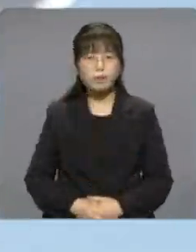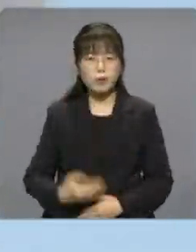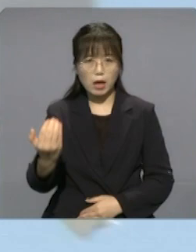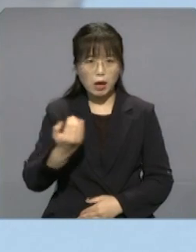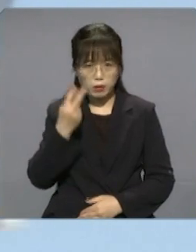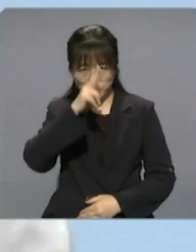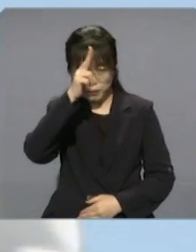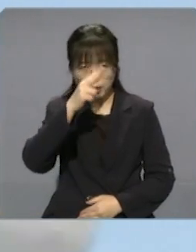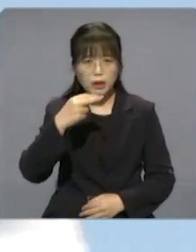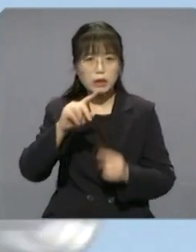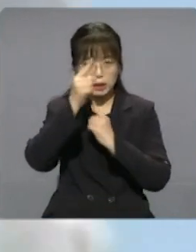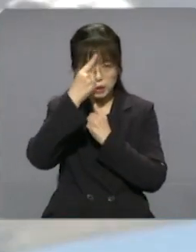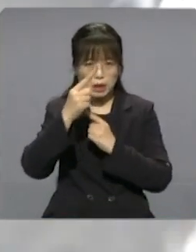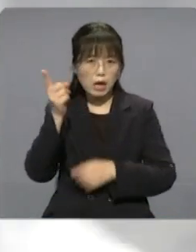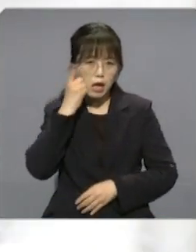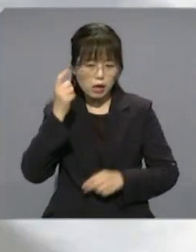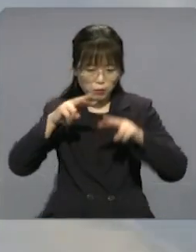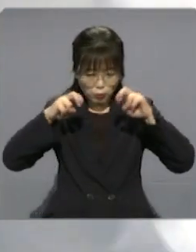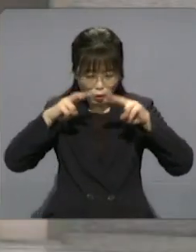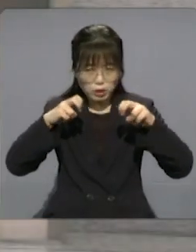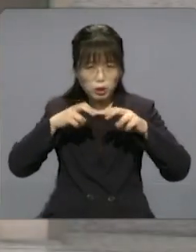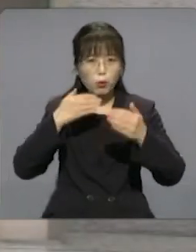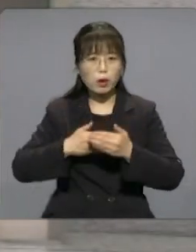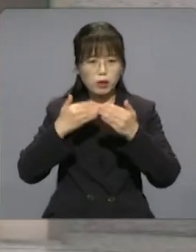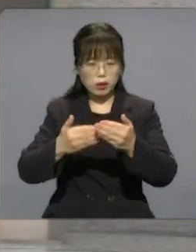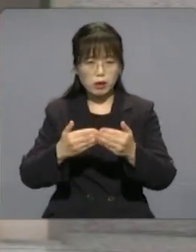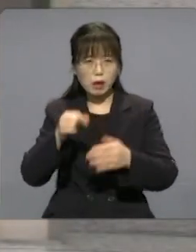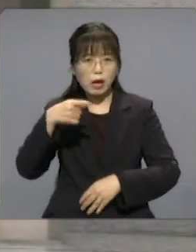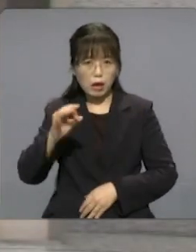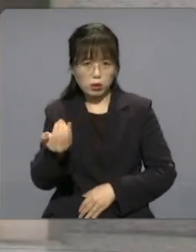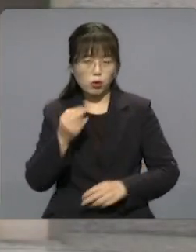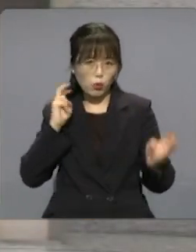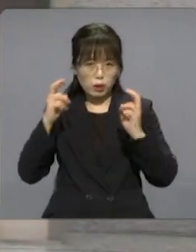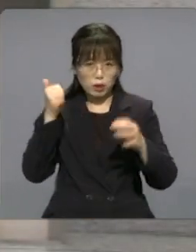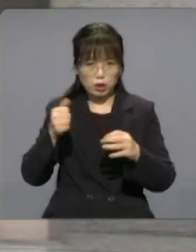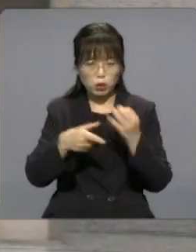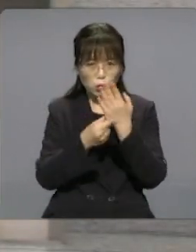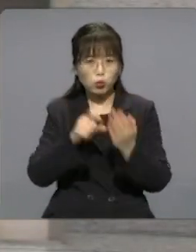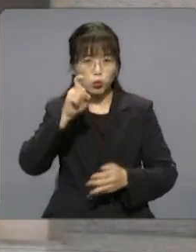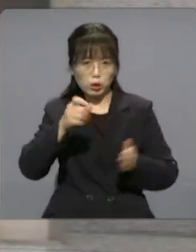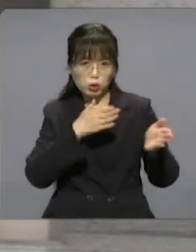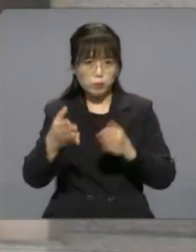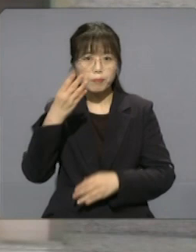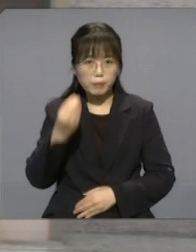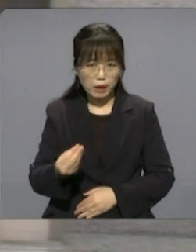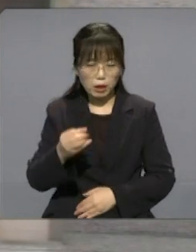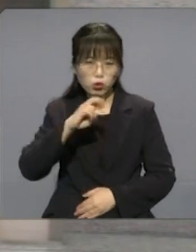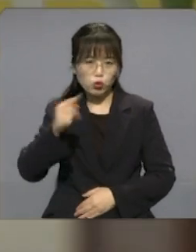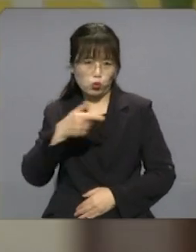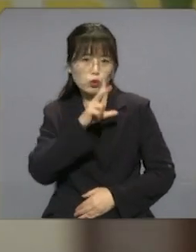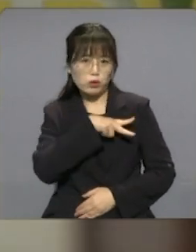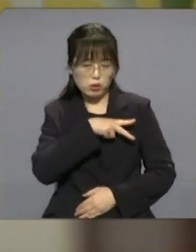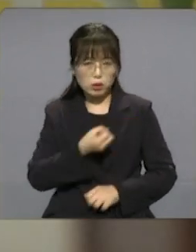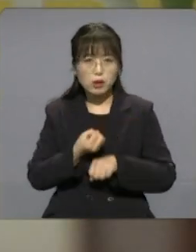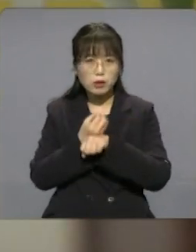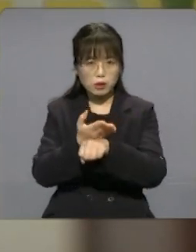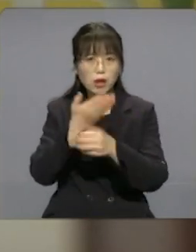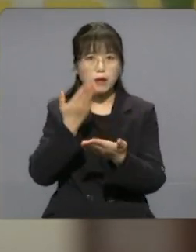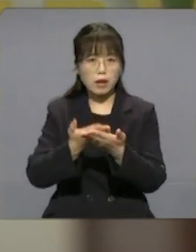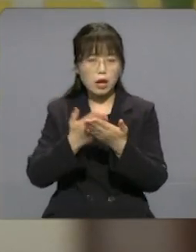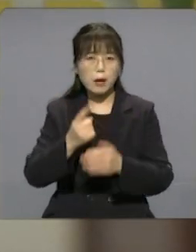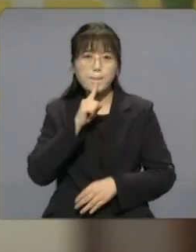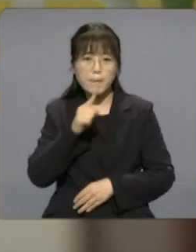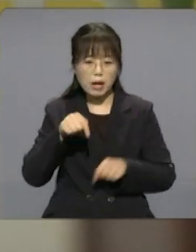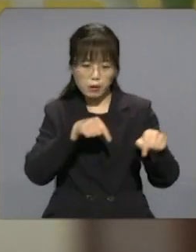앞서 검찰은 이 씨의 휴대전화 포렌식 과정에서 강 전 회장이 봉투 10개가 준비됐으니 윤 의원에게 전달해달라고